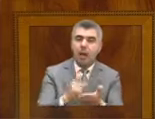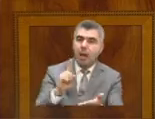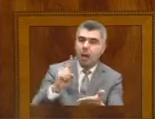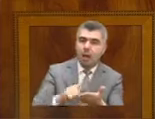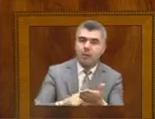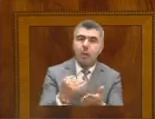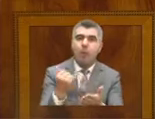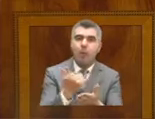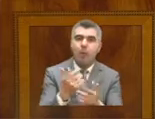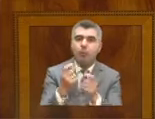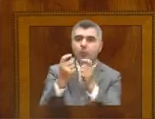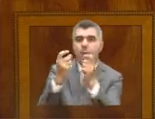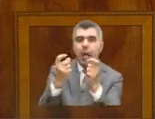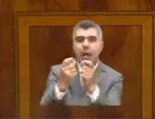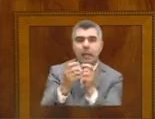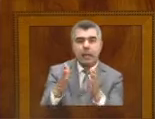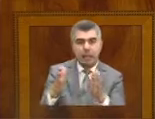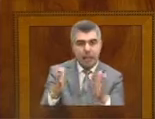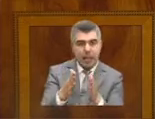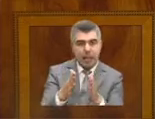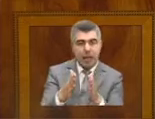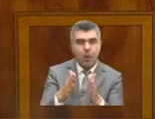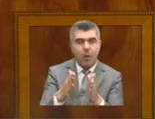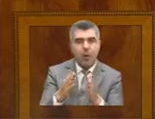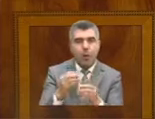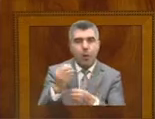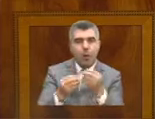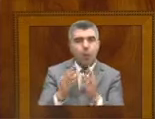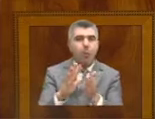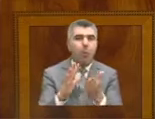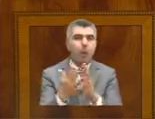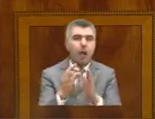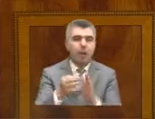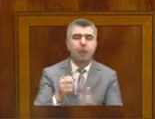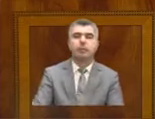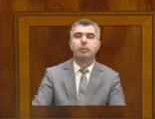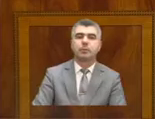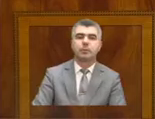والملائم للمقاولات الصغيرة جدا والصغرى والمتوسطة.